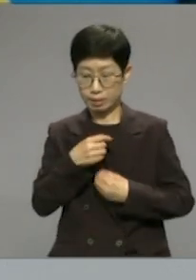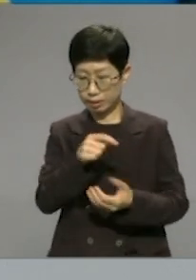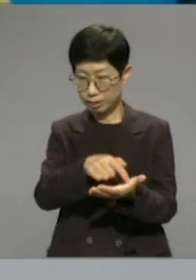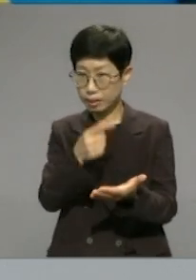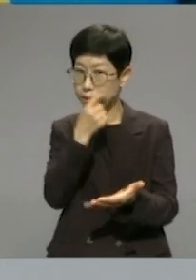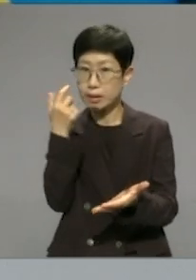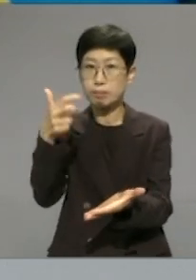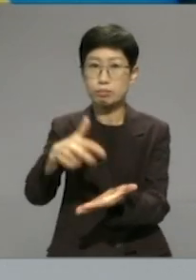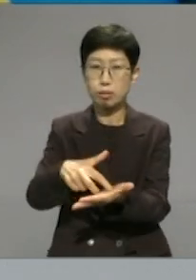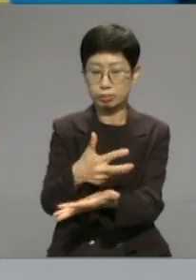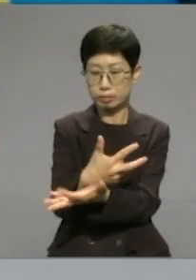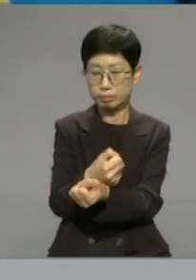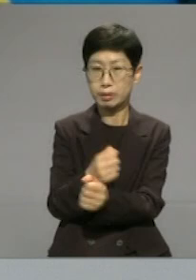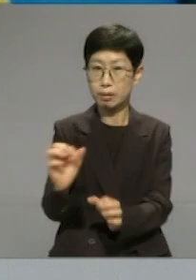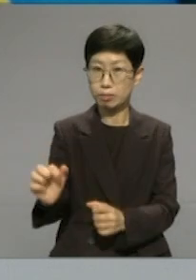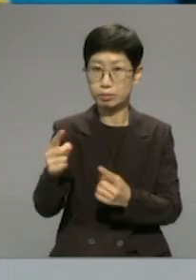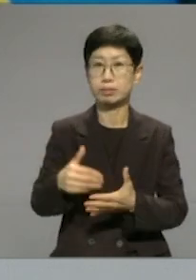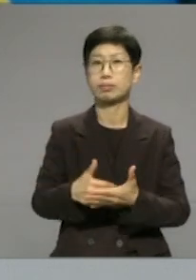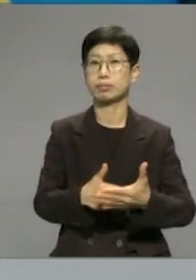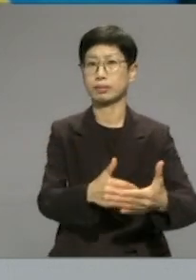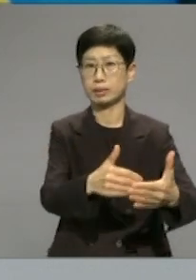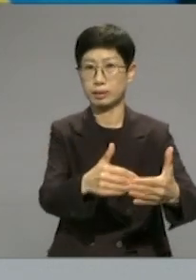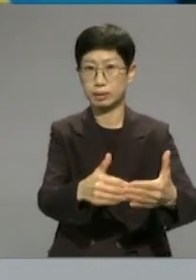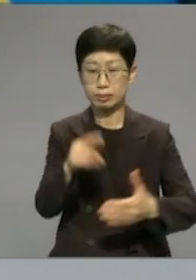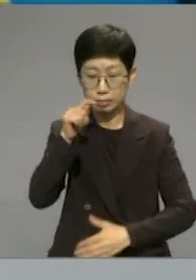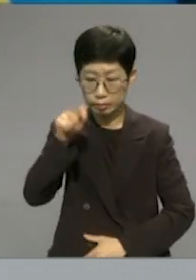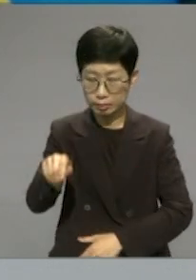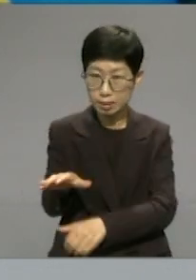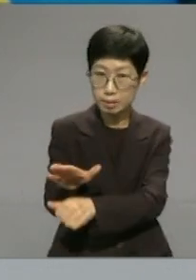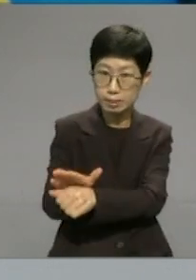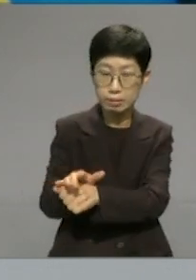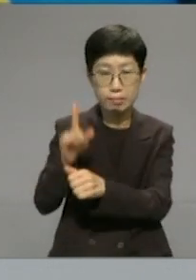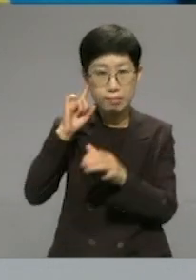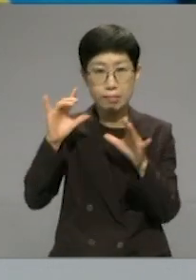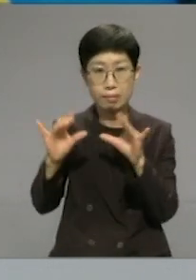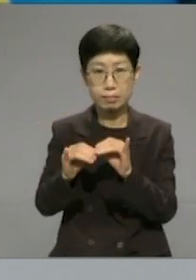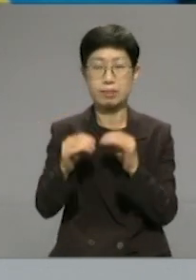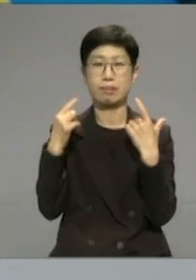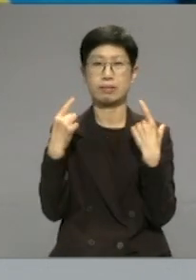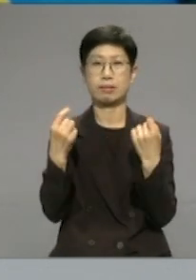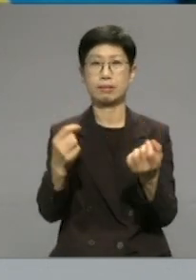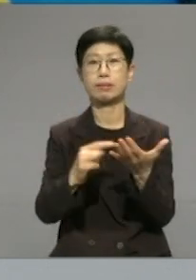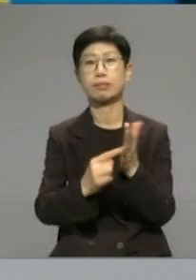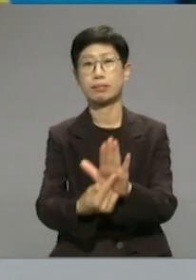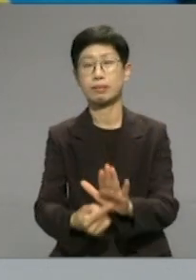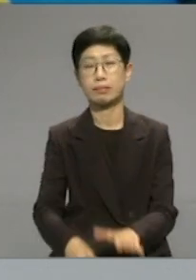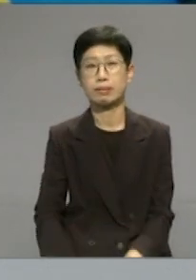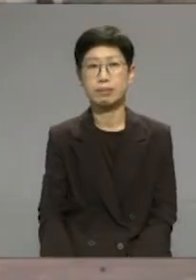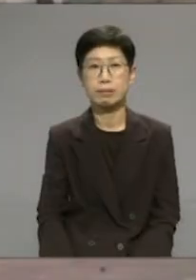추진하며 우크라이나에 대한 변함없는 지지를 표명합니다 이윤택 월드 리포터입니다